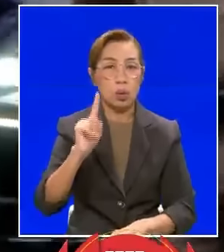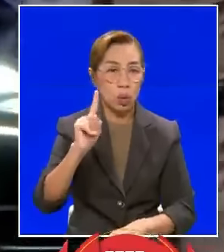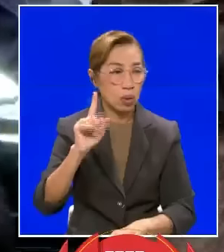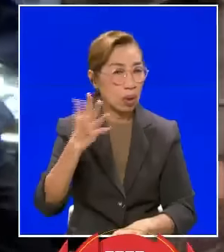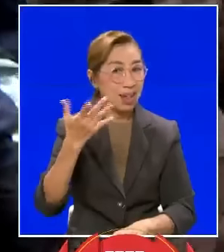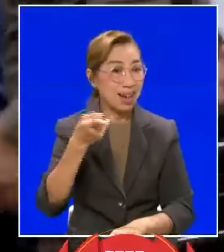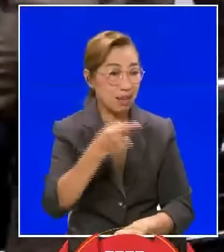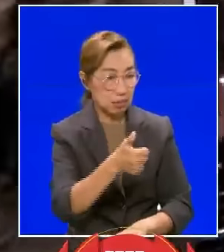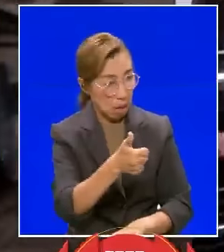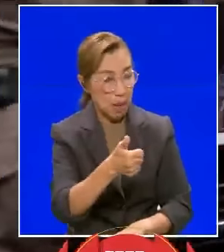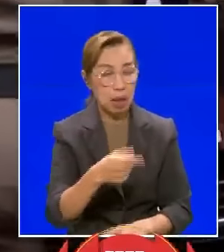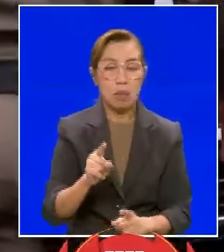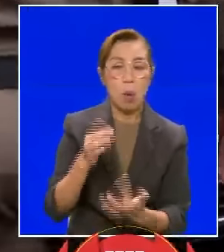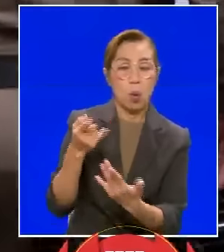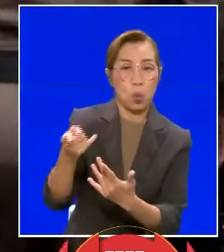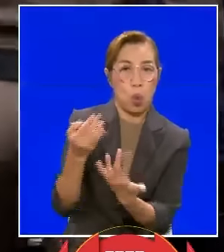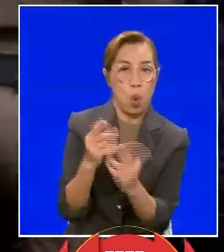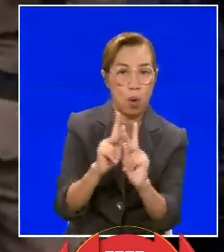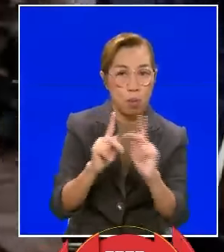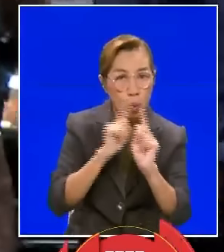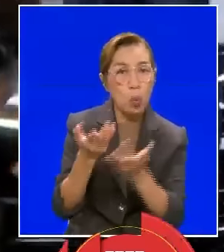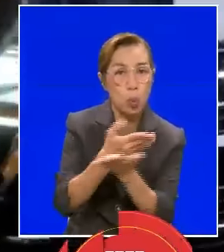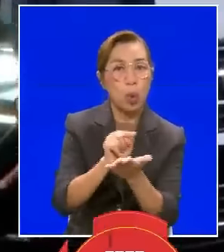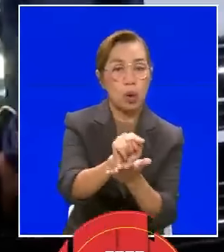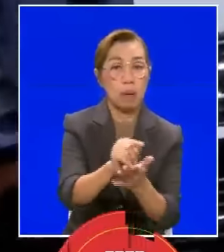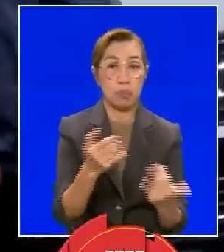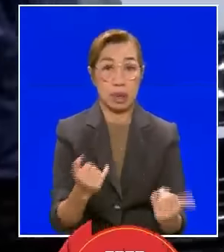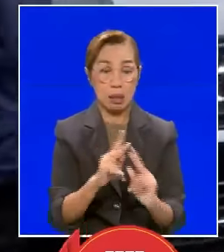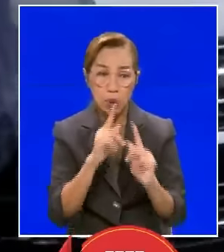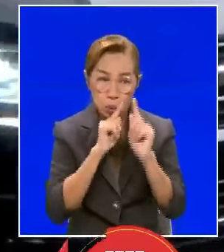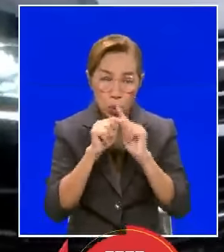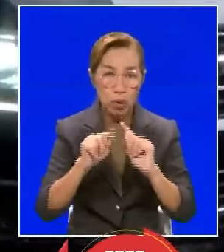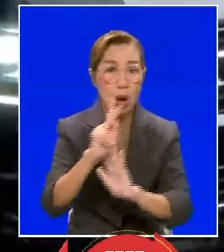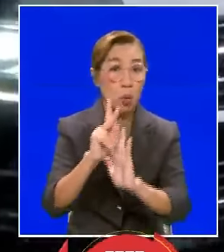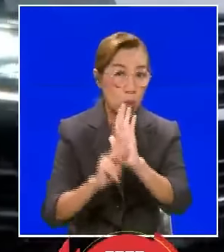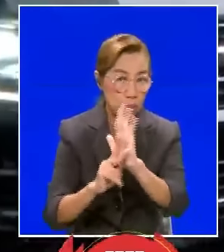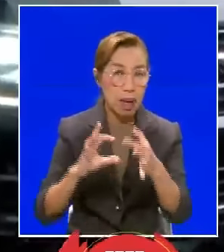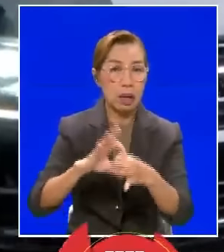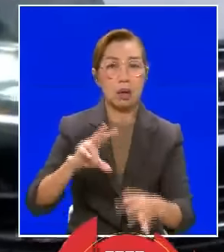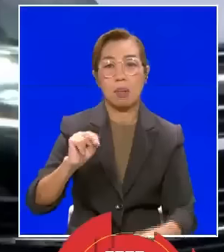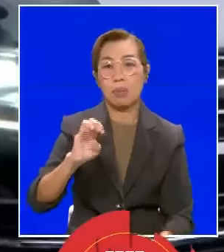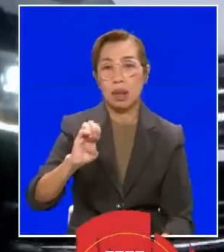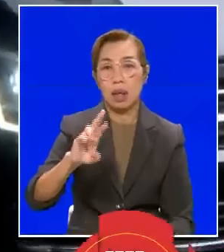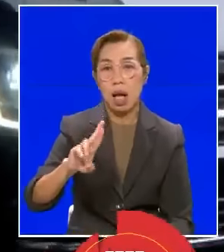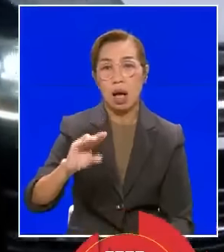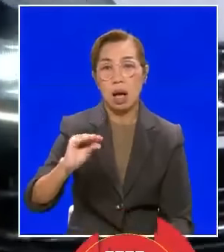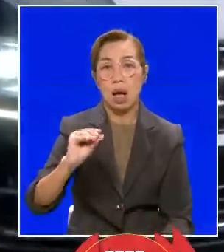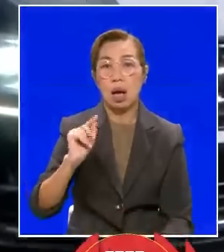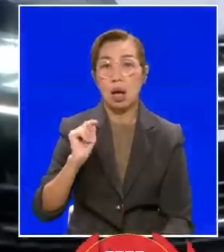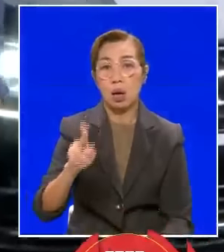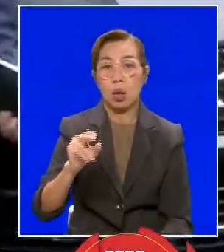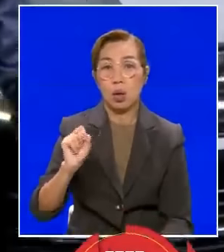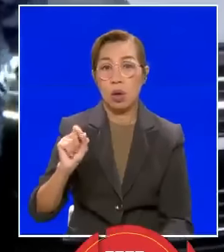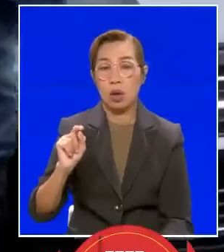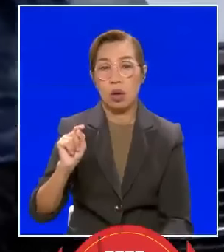ที่สภาเองในกรรมาธิการนะครับวิสามัญพิจารณาแนวทางการตราพระราชบัญญัตินิรโทษกรรมจึงก็จะคุยเรื่องนี้ด้วยเลยในระ